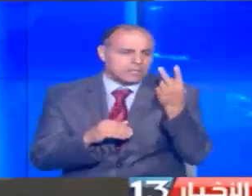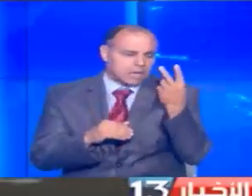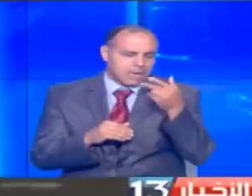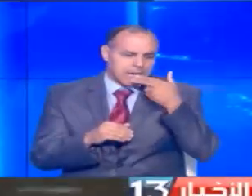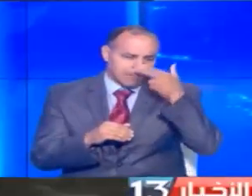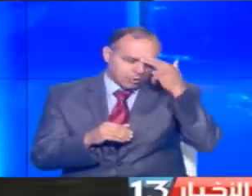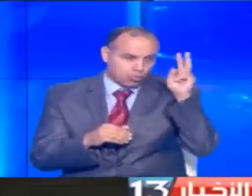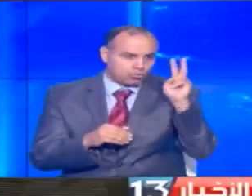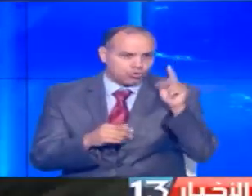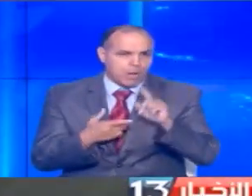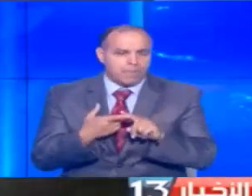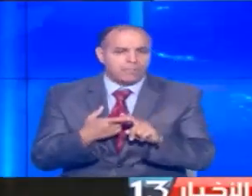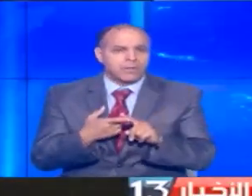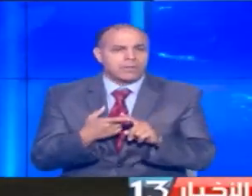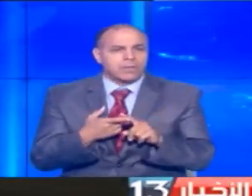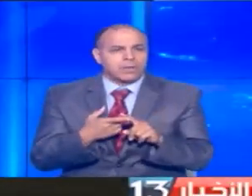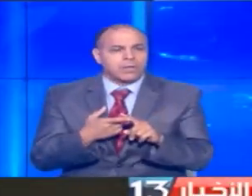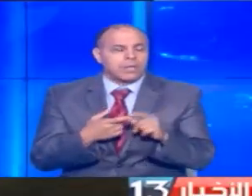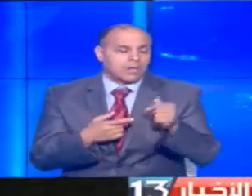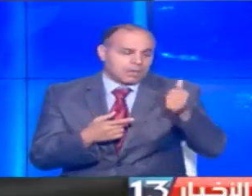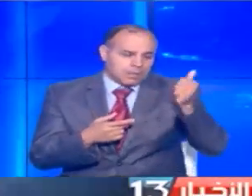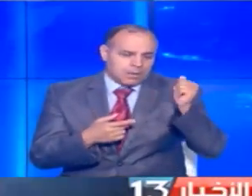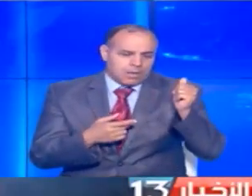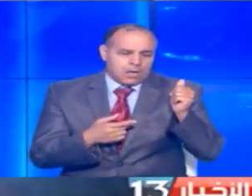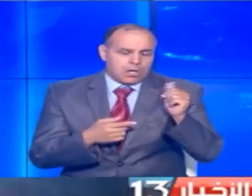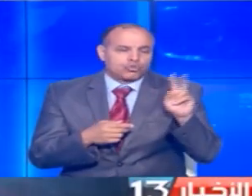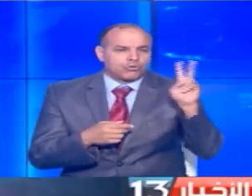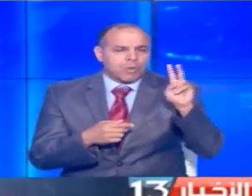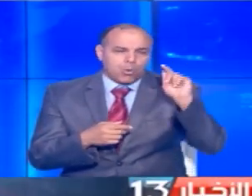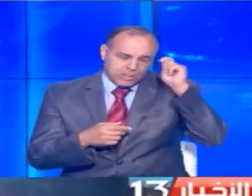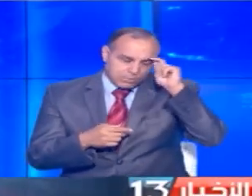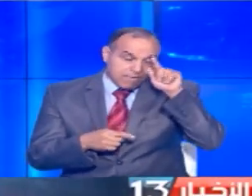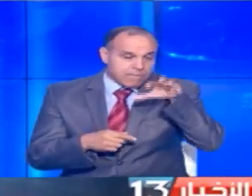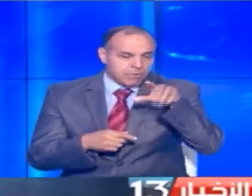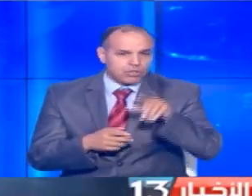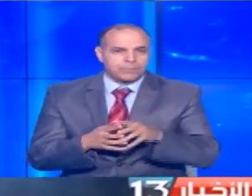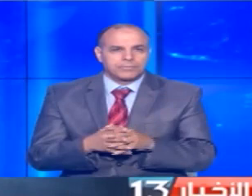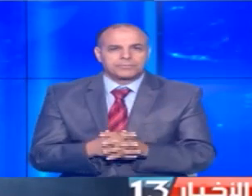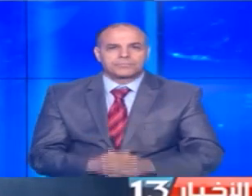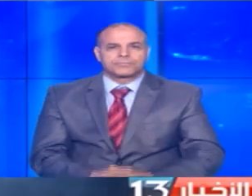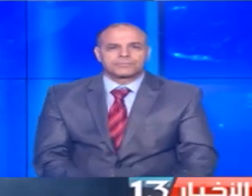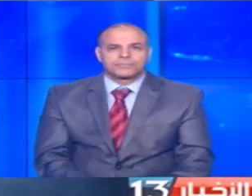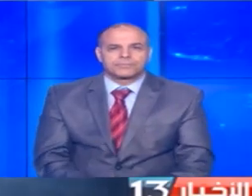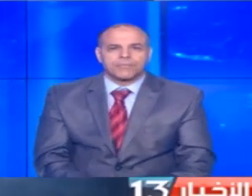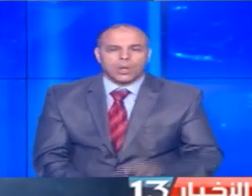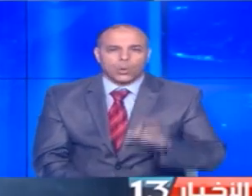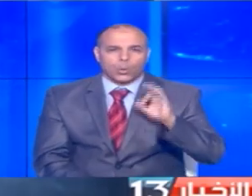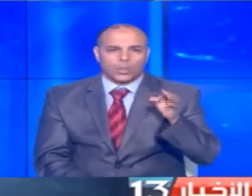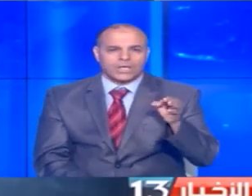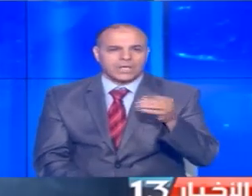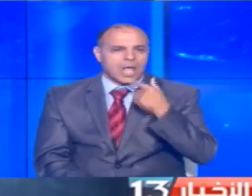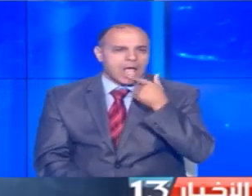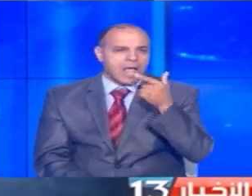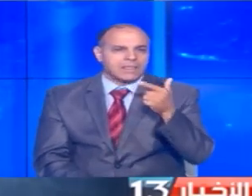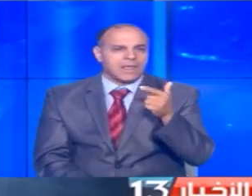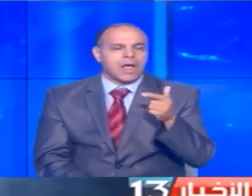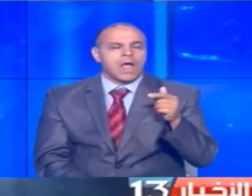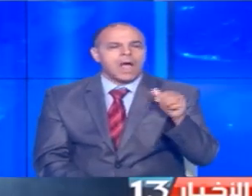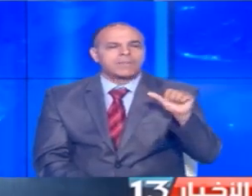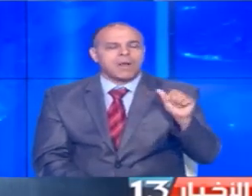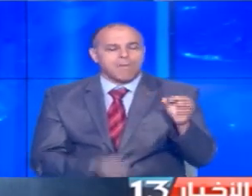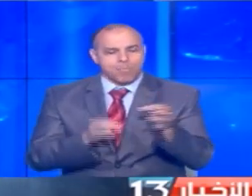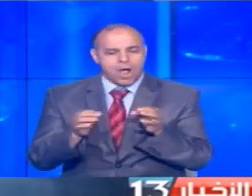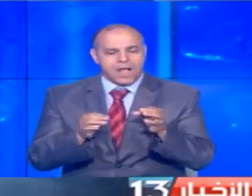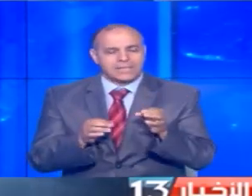الخميس والجمعه، وكذلك الليله الفاصله ما بين يومي الجمعه والسبت. نعم السيد عبد الرزاق بن رحال، مهندس